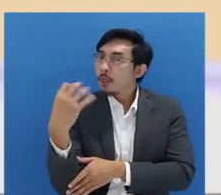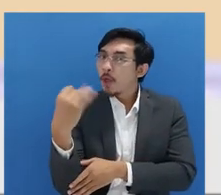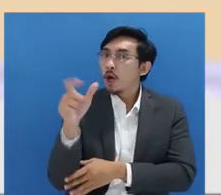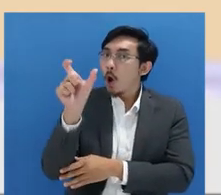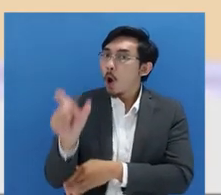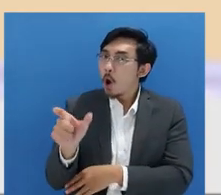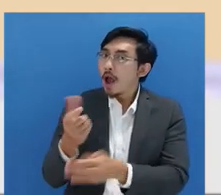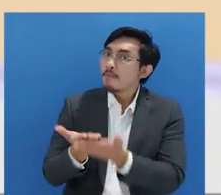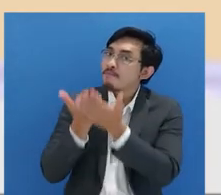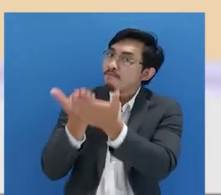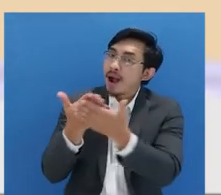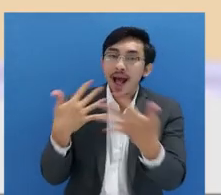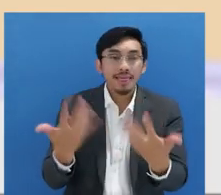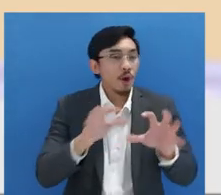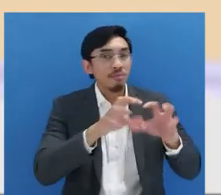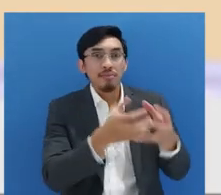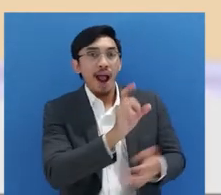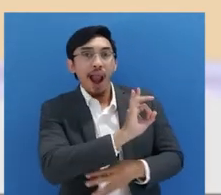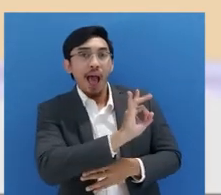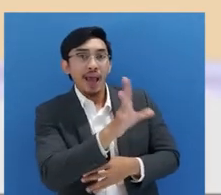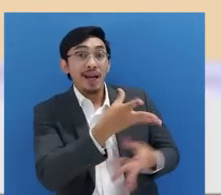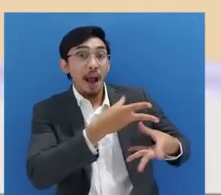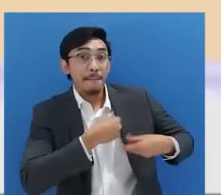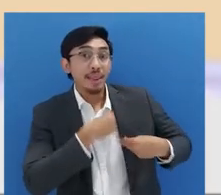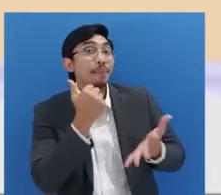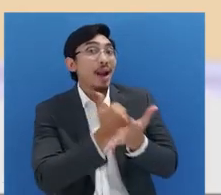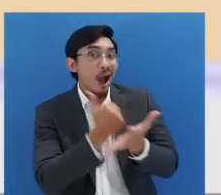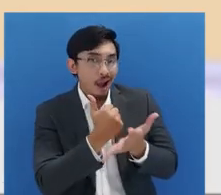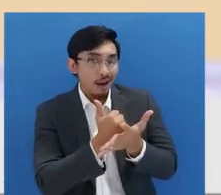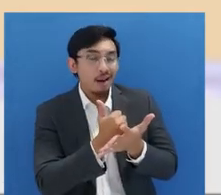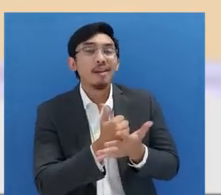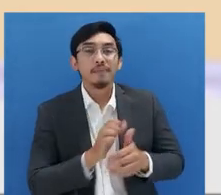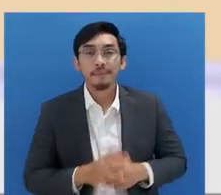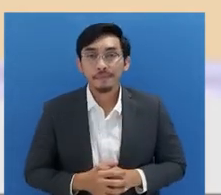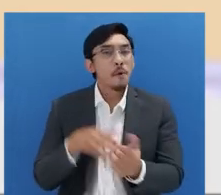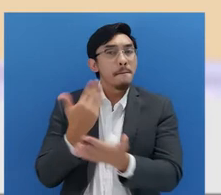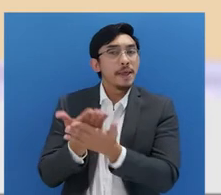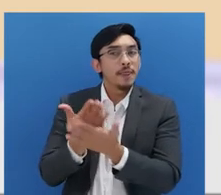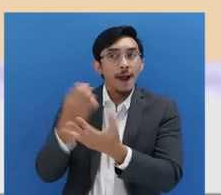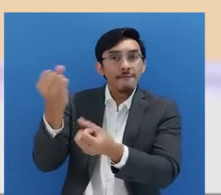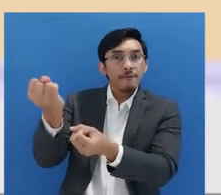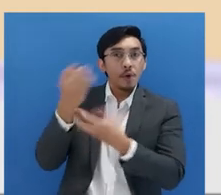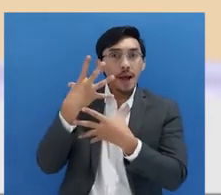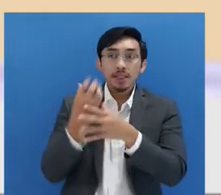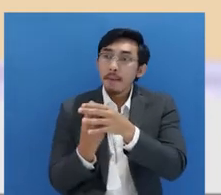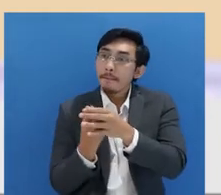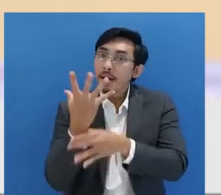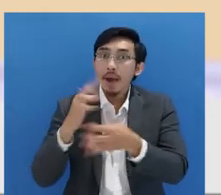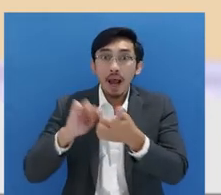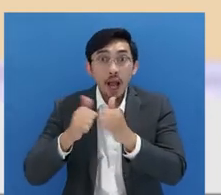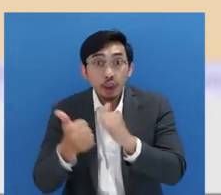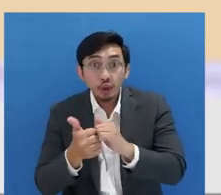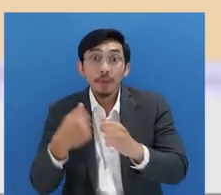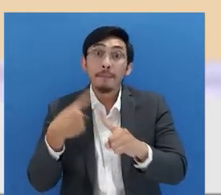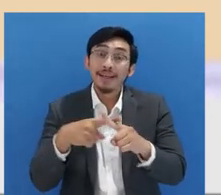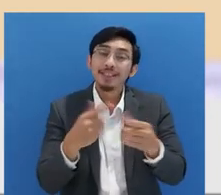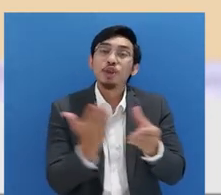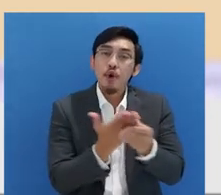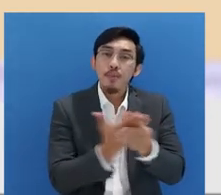saja? Meminta keterangan dari pemohon dan pihak lain yang terkait untuk mendapatkan kebenaran atas